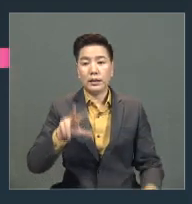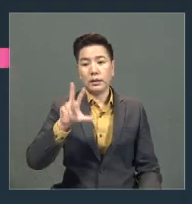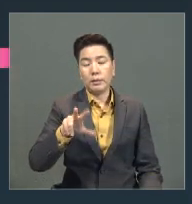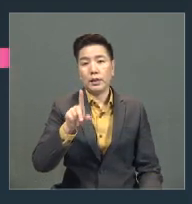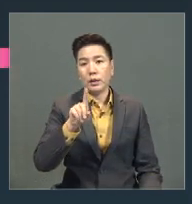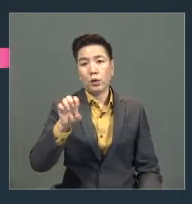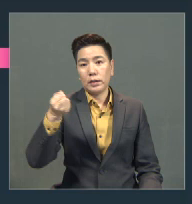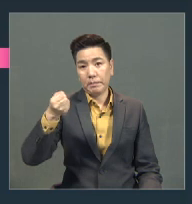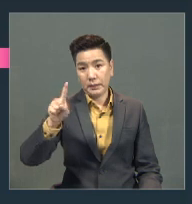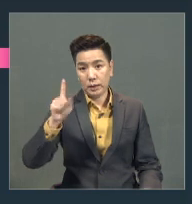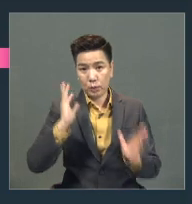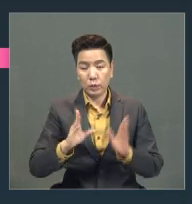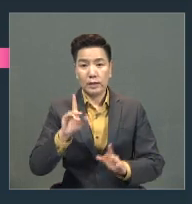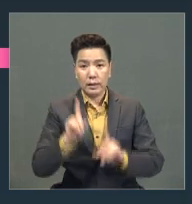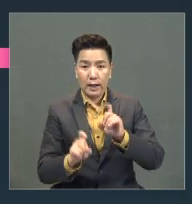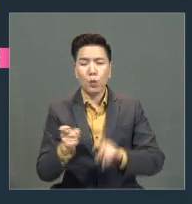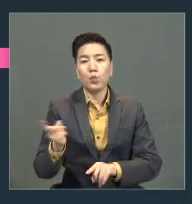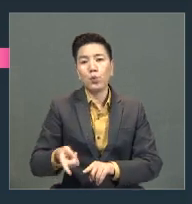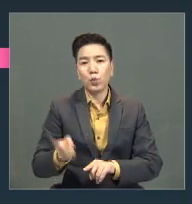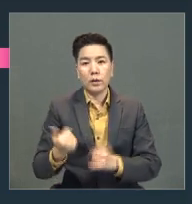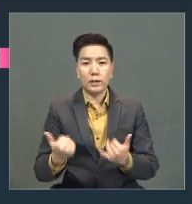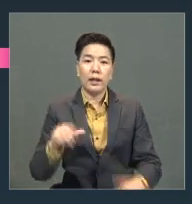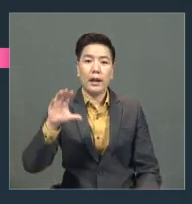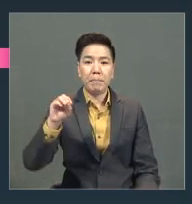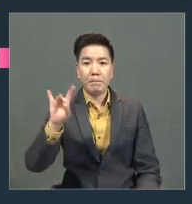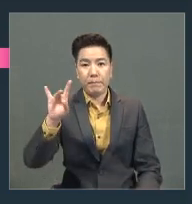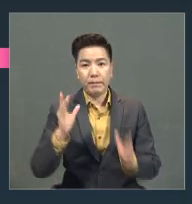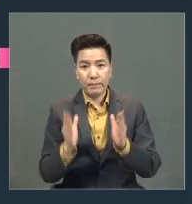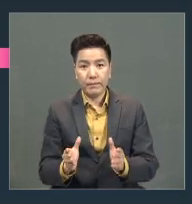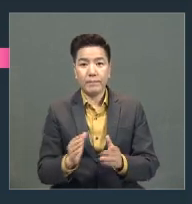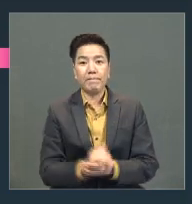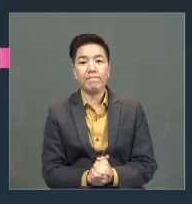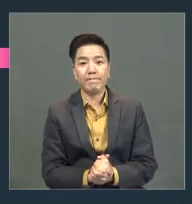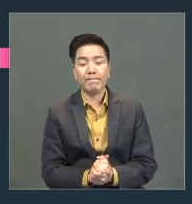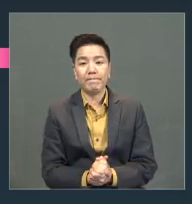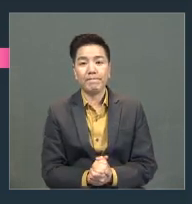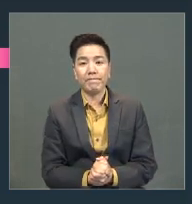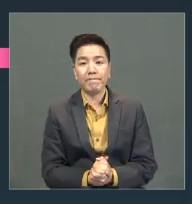3,111 คนเสียชีวิตยังคงที่นะคะอยู่ที่58คนค่ะ